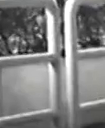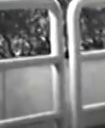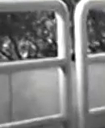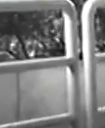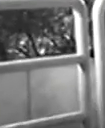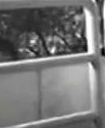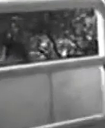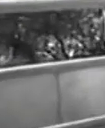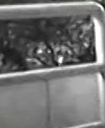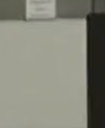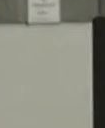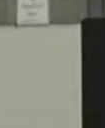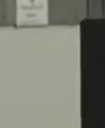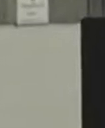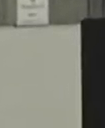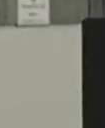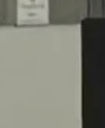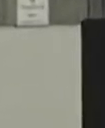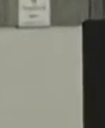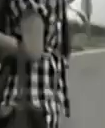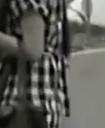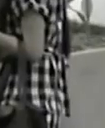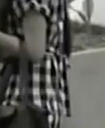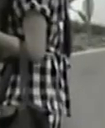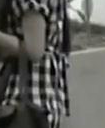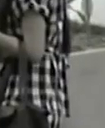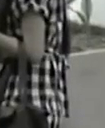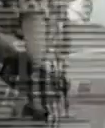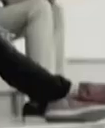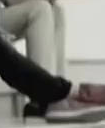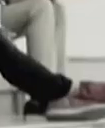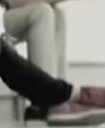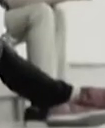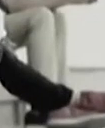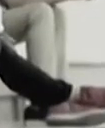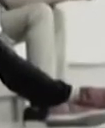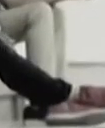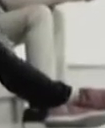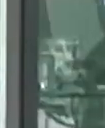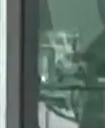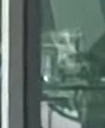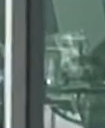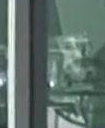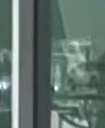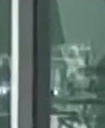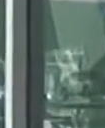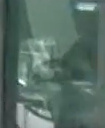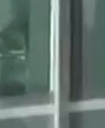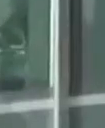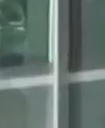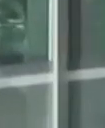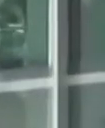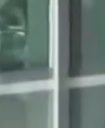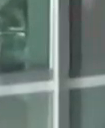พี่ครับมีไฟ พี่ขอไฟหน่อย หนูดูดเองจริงเหรอ บุหรี่มันมียาพิษ มันทำให้หน้าเหี่ยวด้วยนะ สูบบุหรี่แล้วก็ต